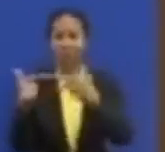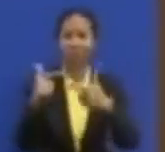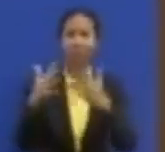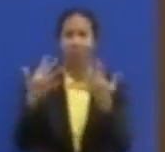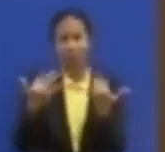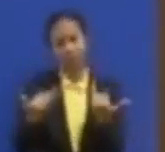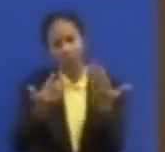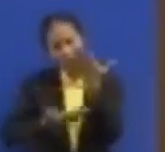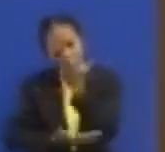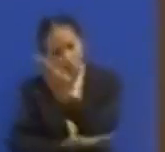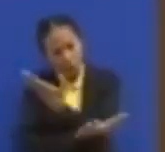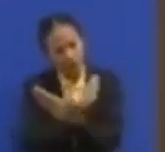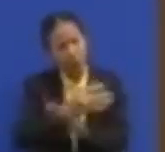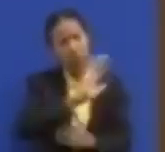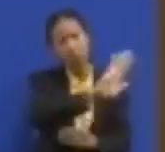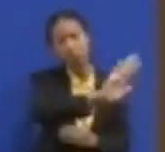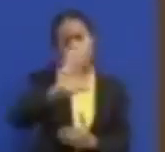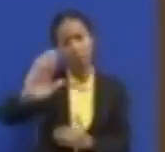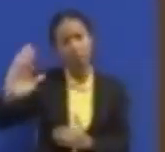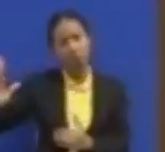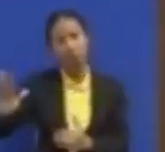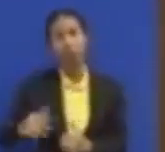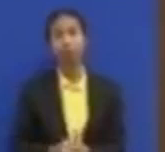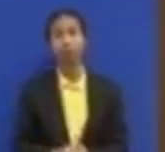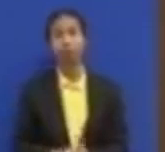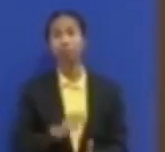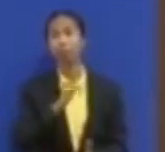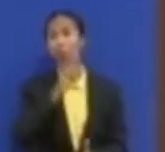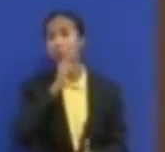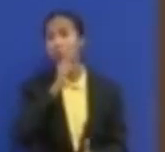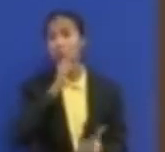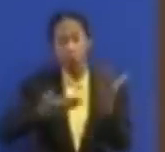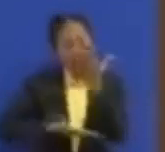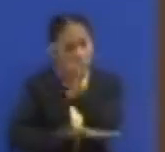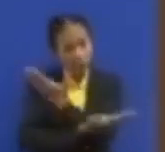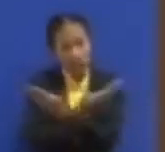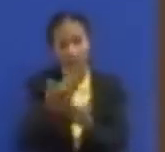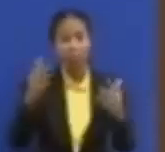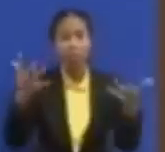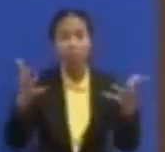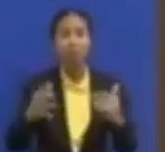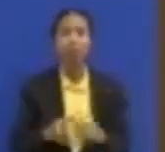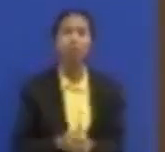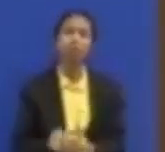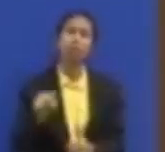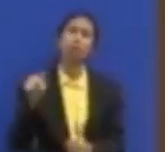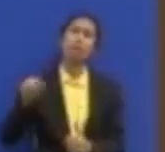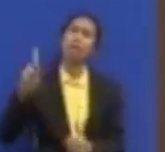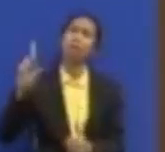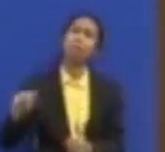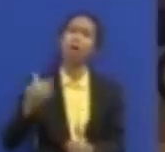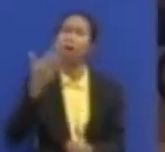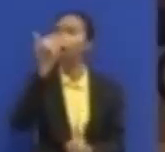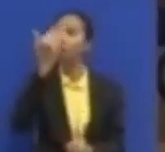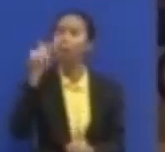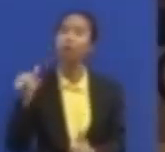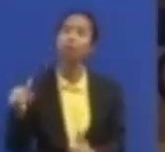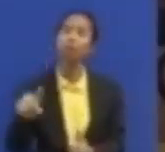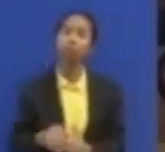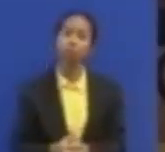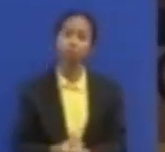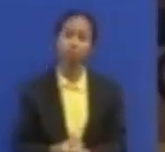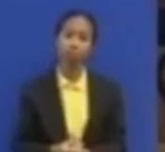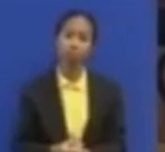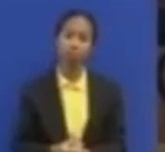ฝ่ายถ้าไม่เปิดโอกาสเขามีสภาทำไมครับมันมีสภ